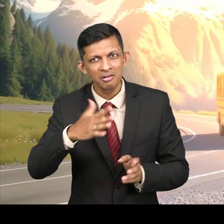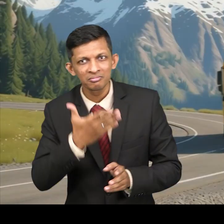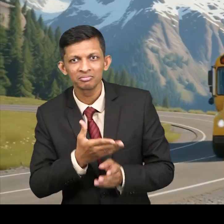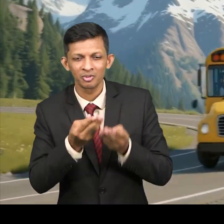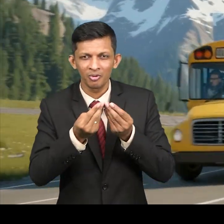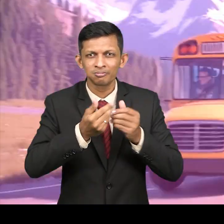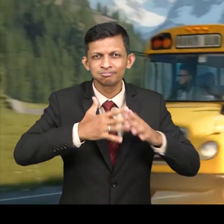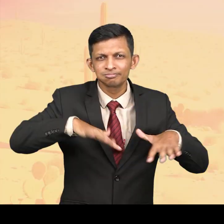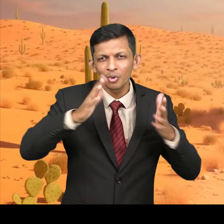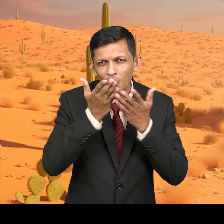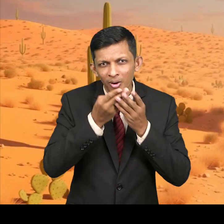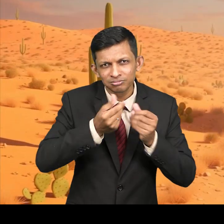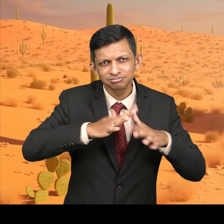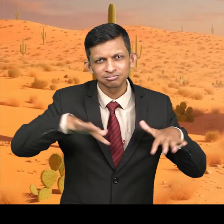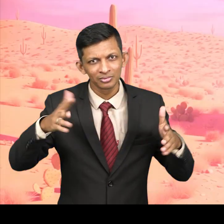पहाड़ों, रेगिस्तानों,